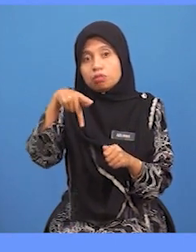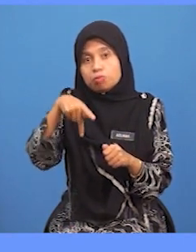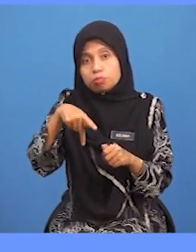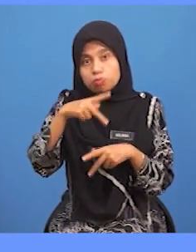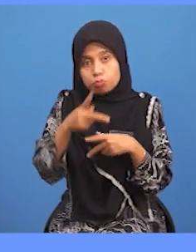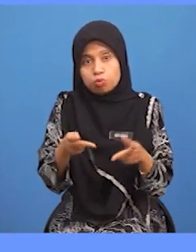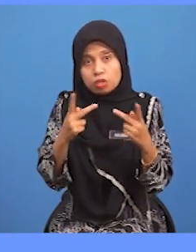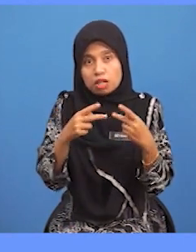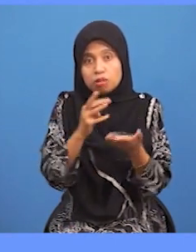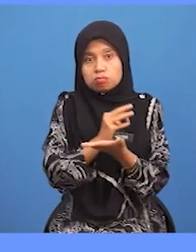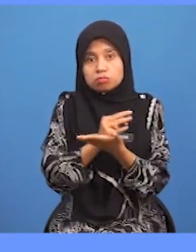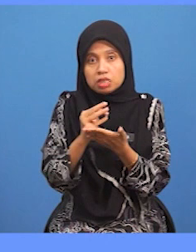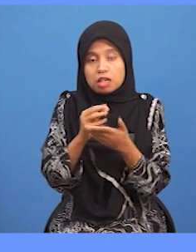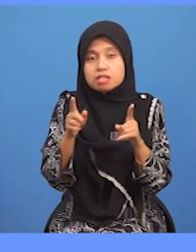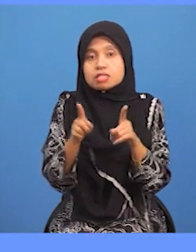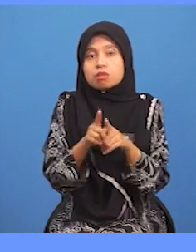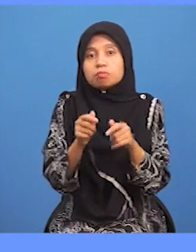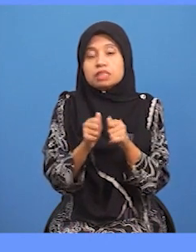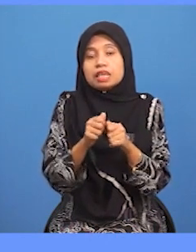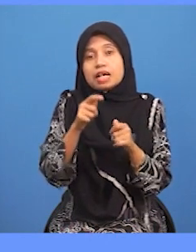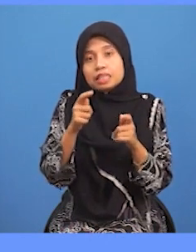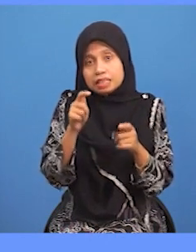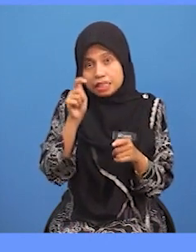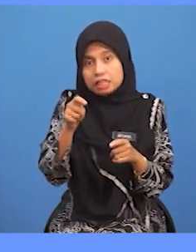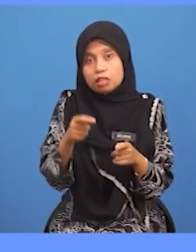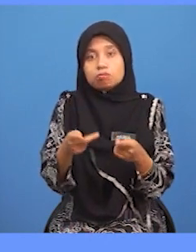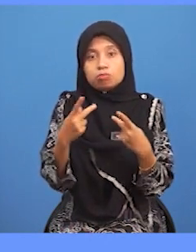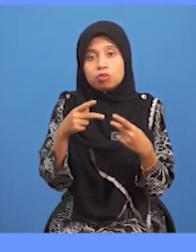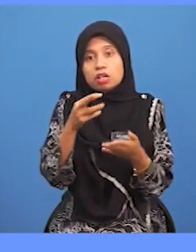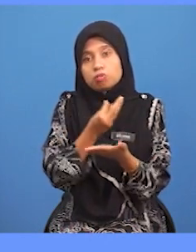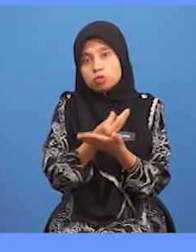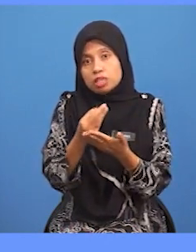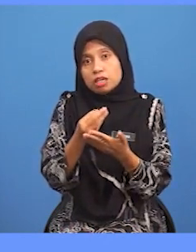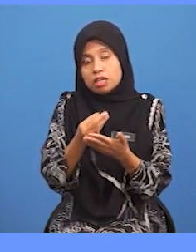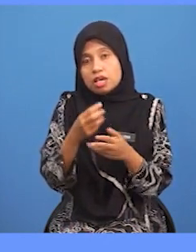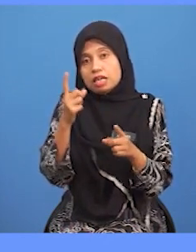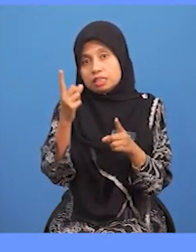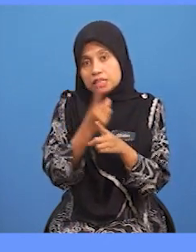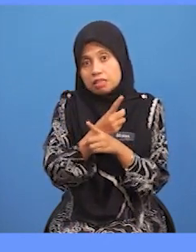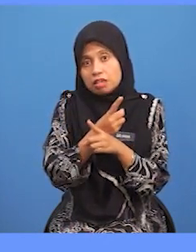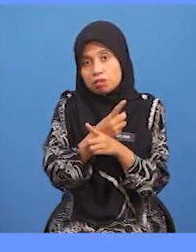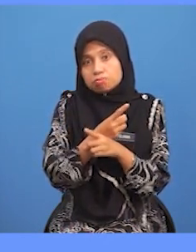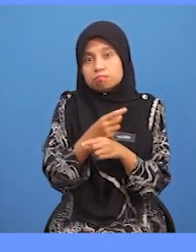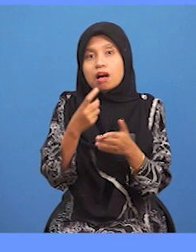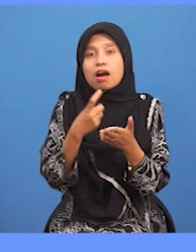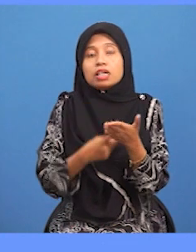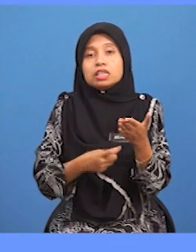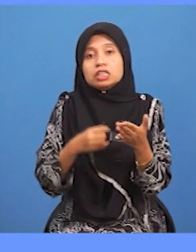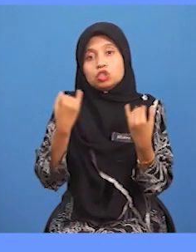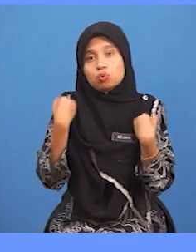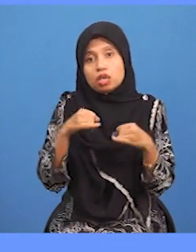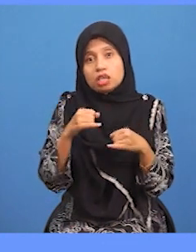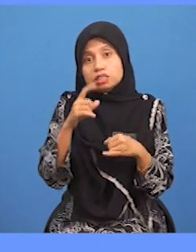pula bersamaan dengan titik pulang modal dalam unit darab harga jualan seunit. Bagaimana